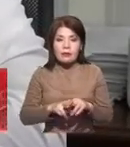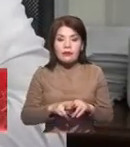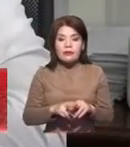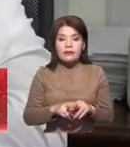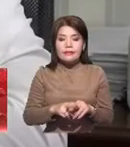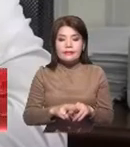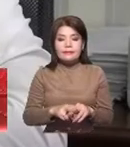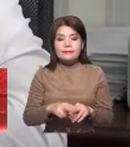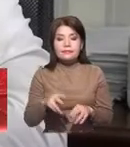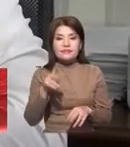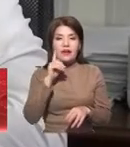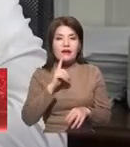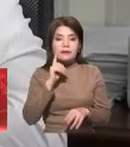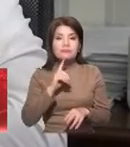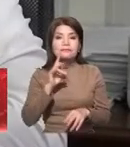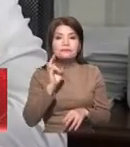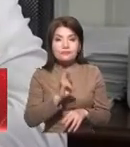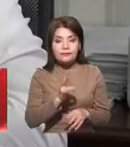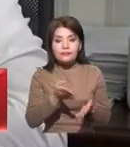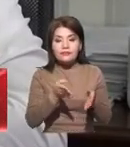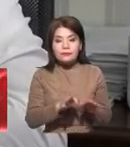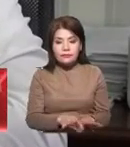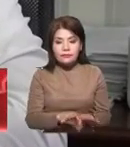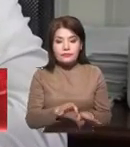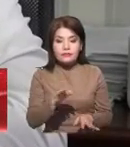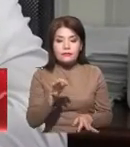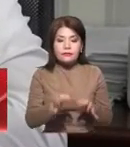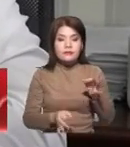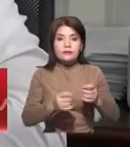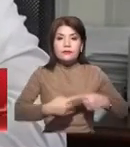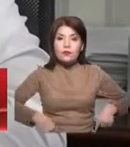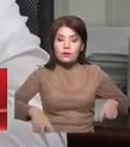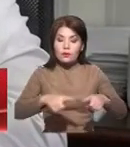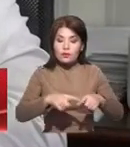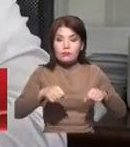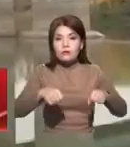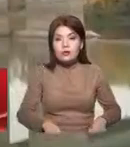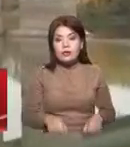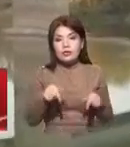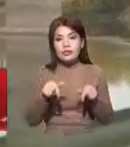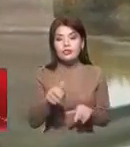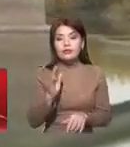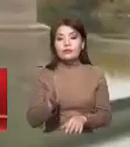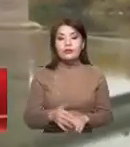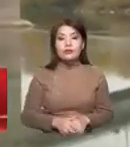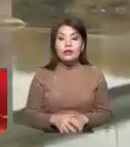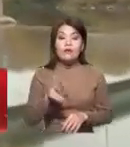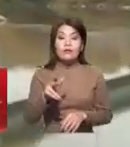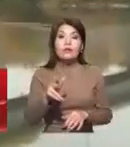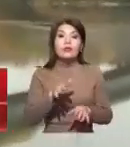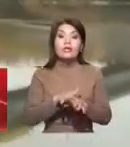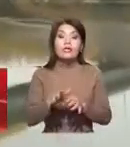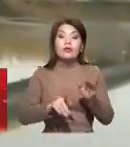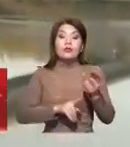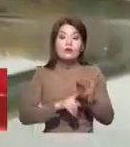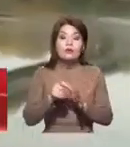давайте тогда оставим это на суд тех органов, которые уполномочены этот вопрос решать. Кстати, дело уже дошло до